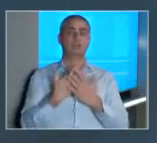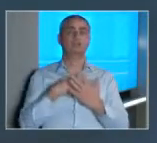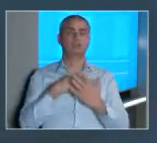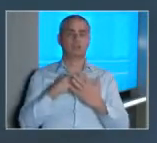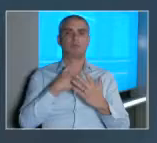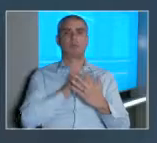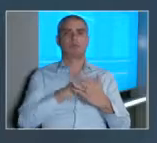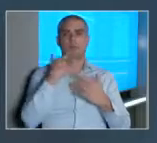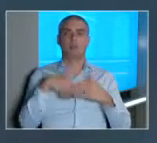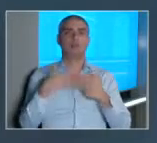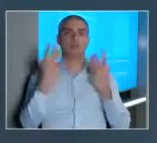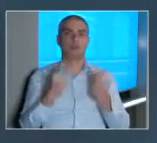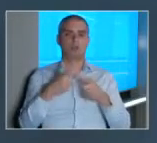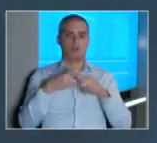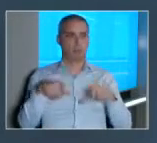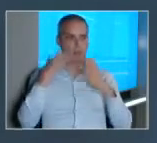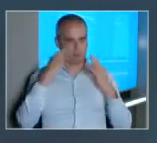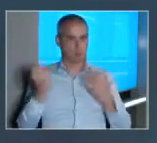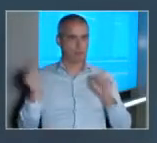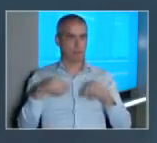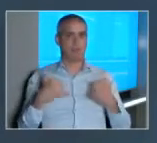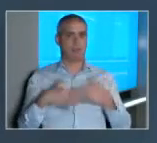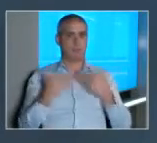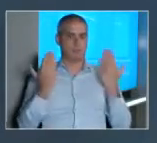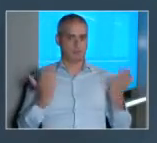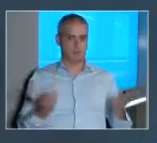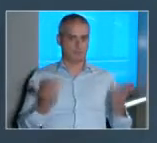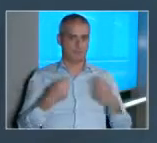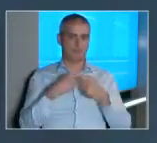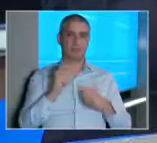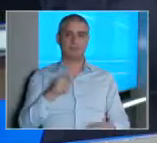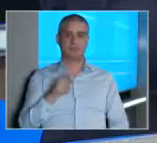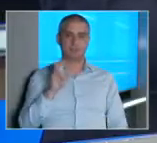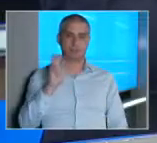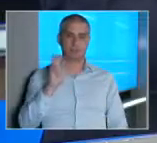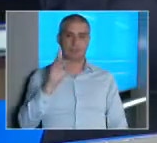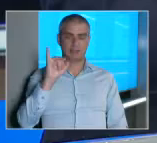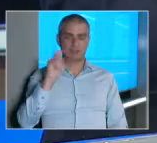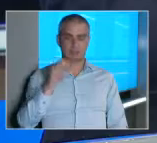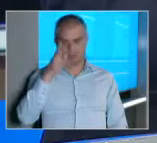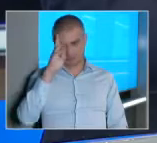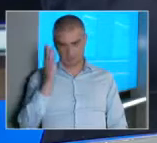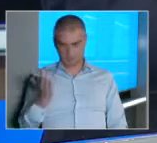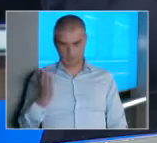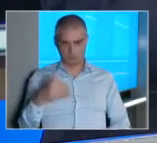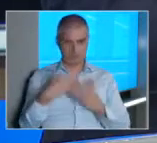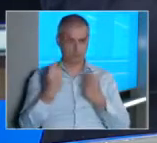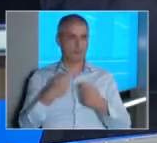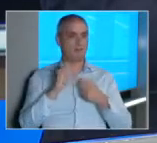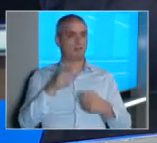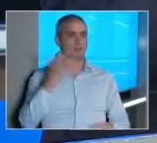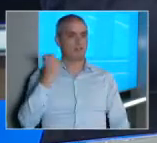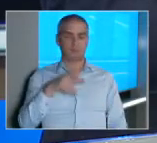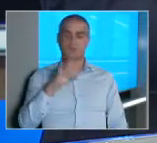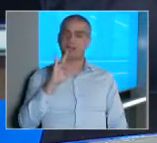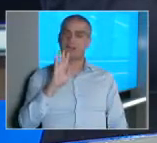אנחנו רוצים להגיד בוקר טוב לפאנל המכובד שהגיע הבוקר. חבר הכנסת עוזי דיין מהליכוד, בוקר טוב. חבר הכנסת לשעבר